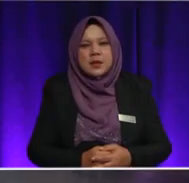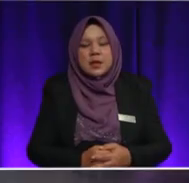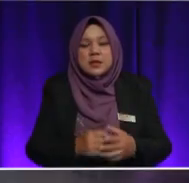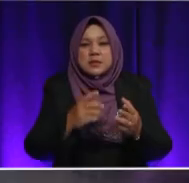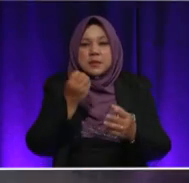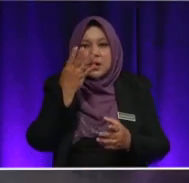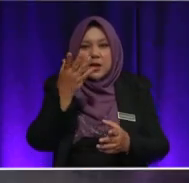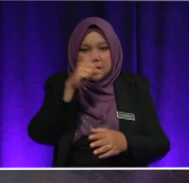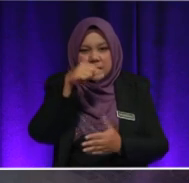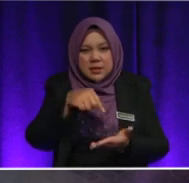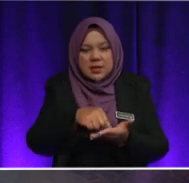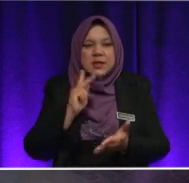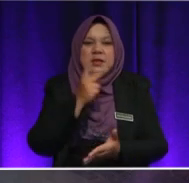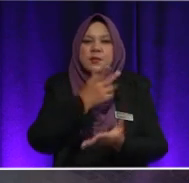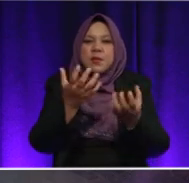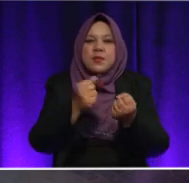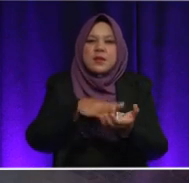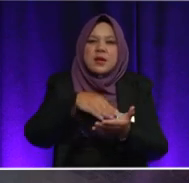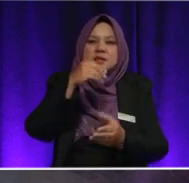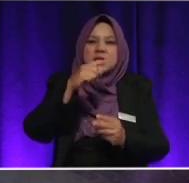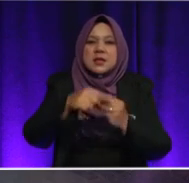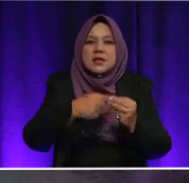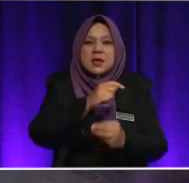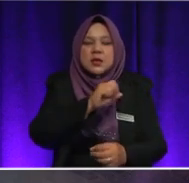tentang sumber tenaga utama